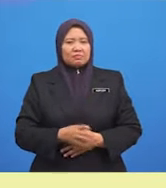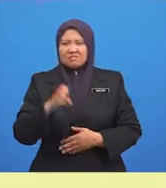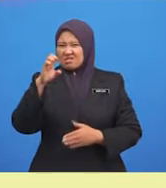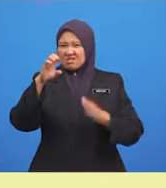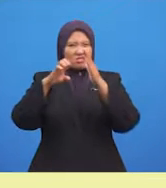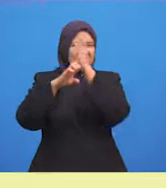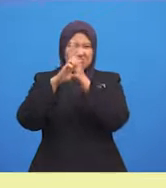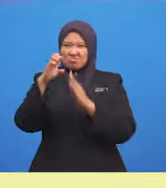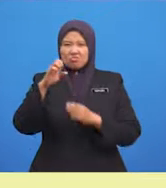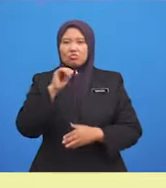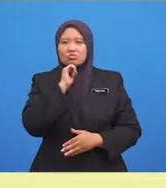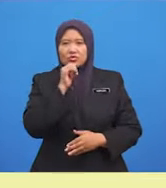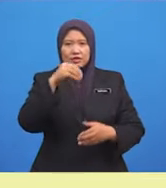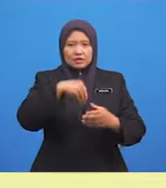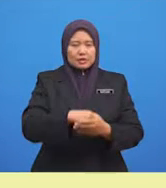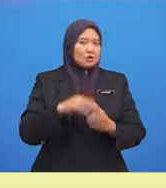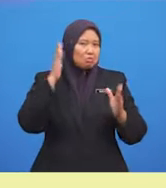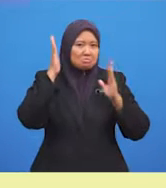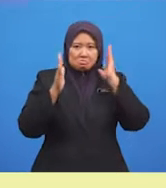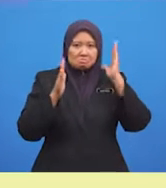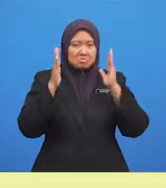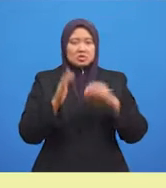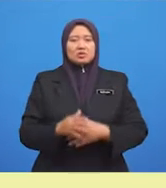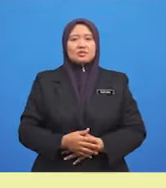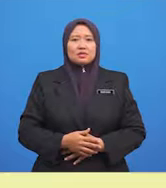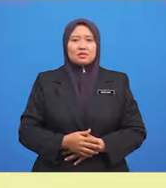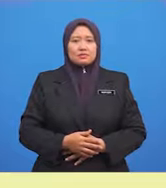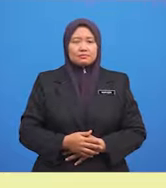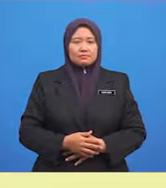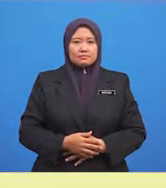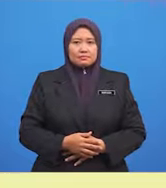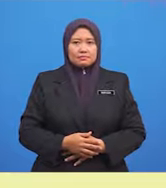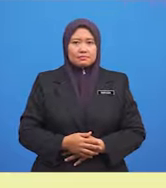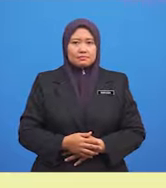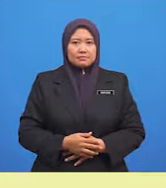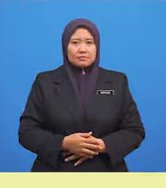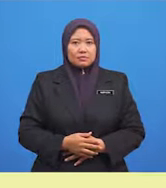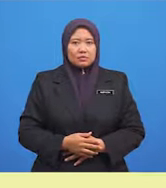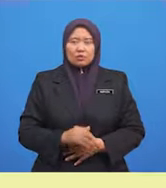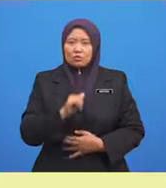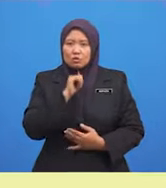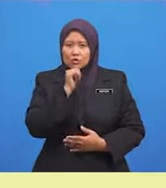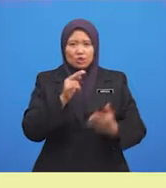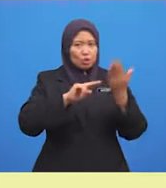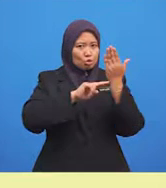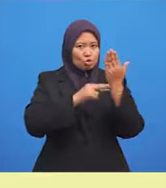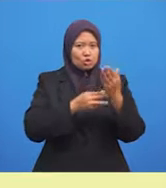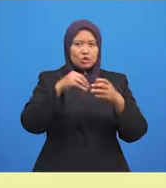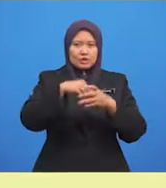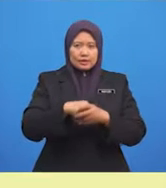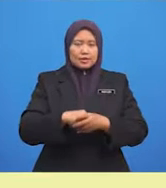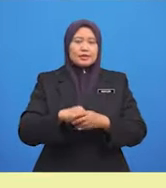di Borneo. Brunei bukan negeri di dalam Malaysia. Maka,